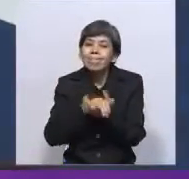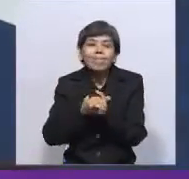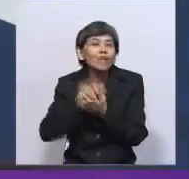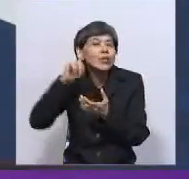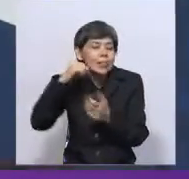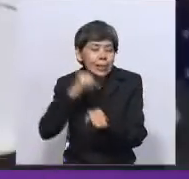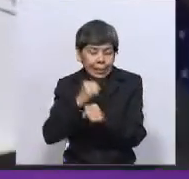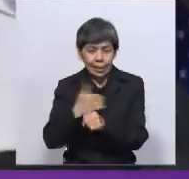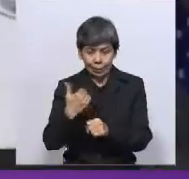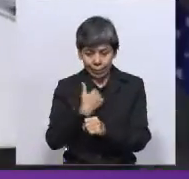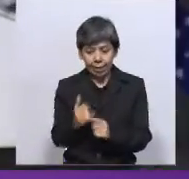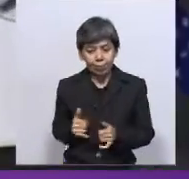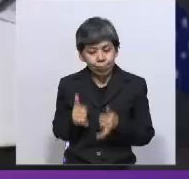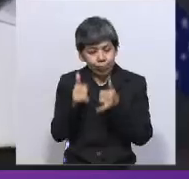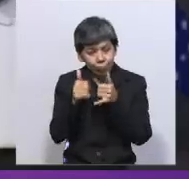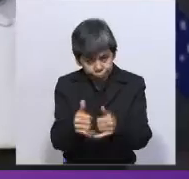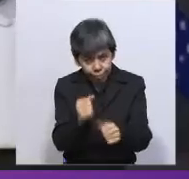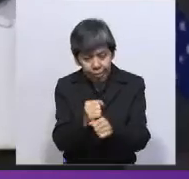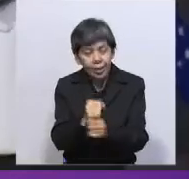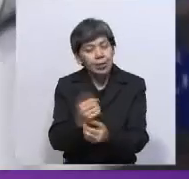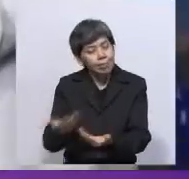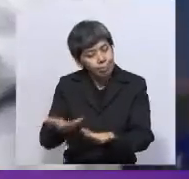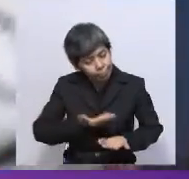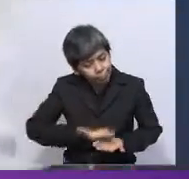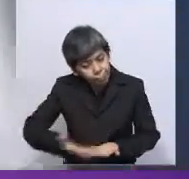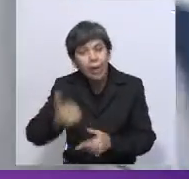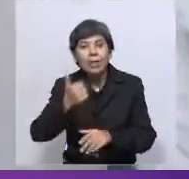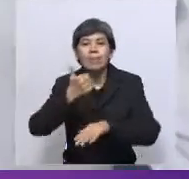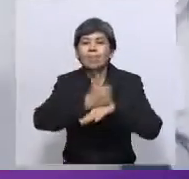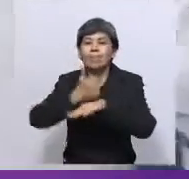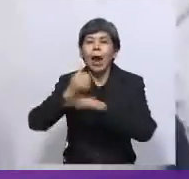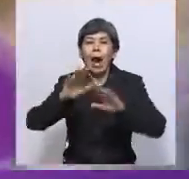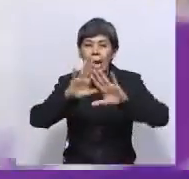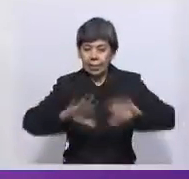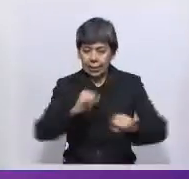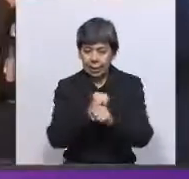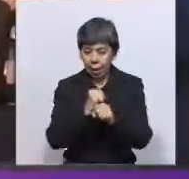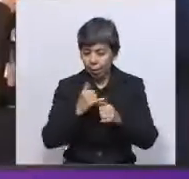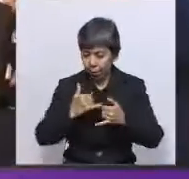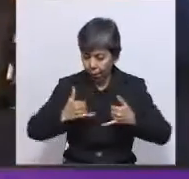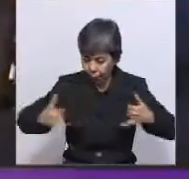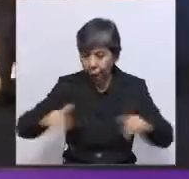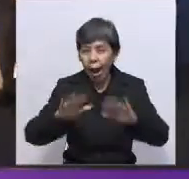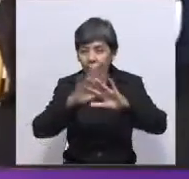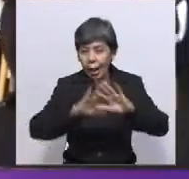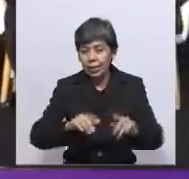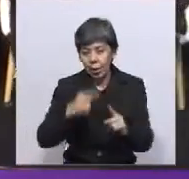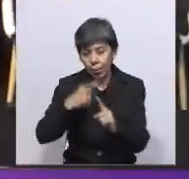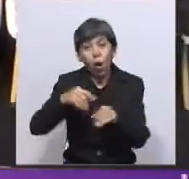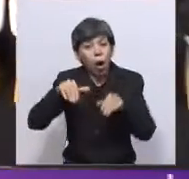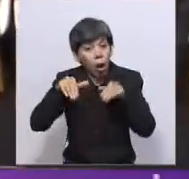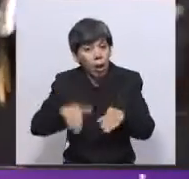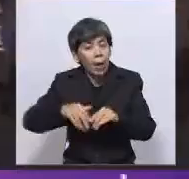าได้เข้าร่วมงานเลี้ยงต้อนรับเพื่อเป็นเกียรติแก่ผู้นำอาเซียนที่เข้าร่วมประชุมสุดยอดอาเซียนออสเตรเ